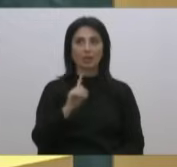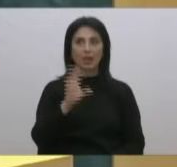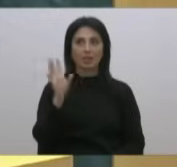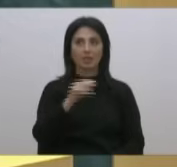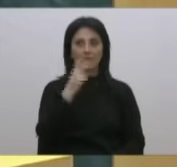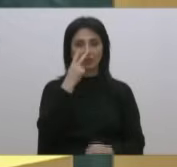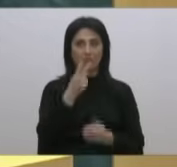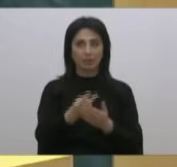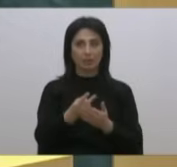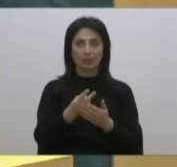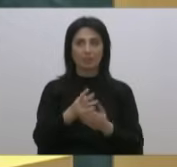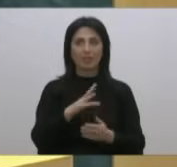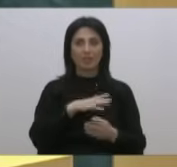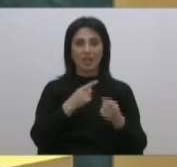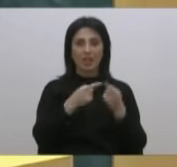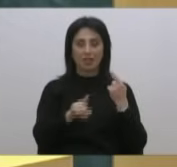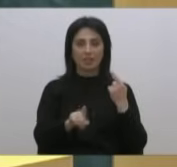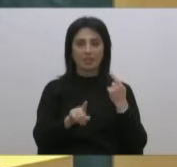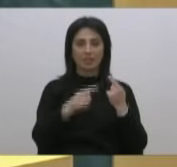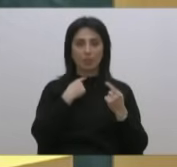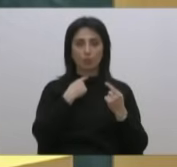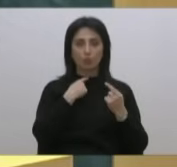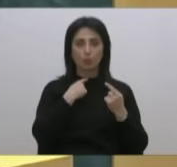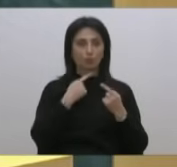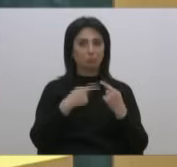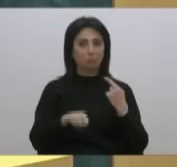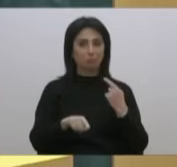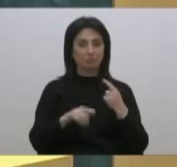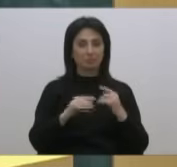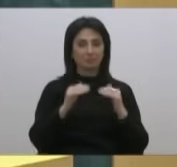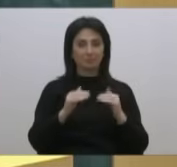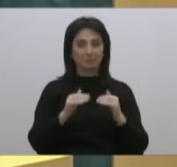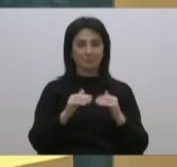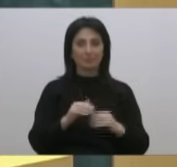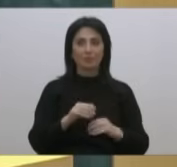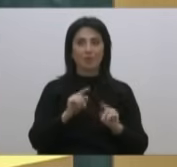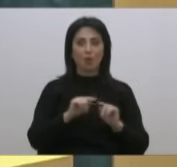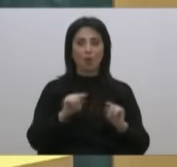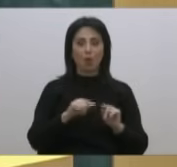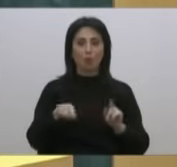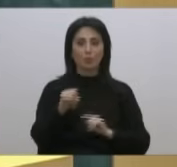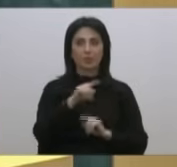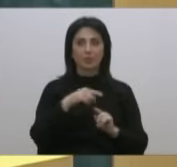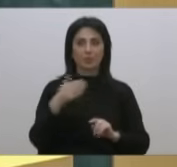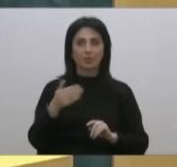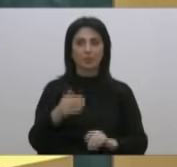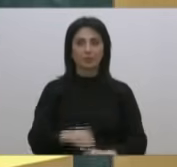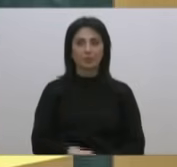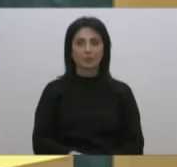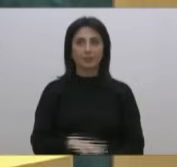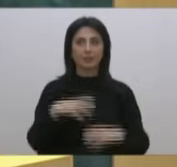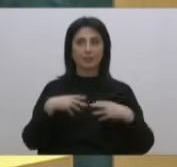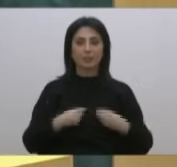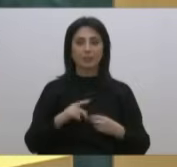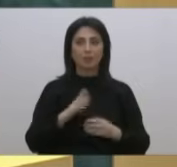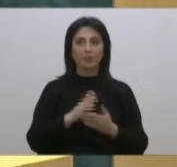ყველამ შენიშნა იყო განსხვავებული ტონი და ტონალობა ოპოზიციის მხრიდან